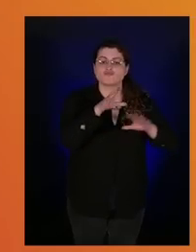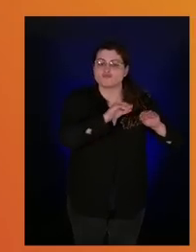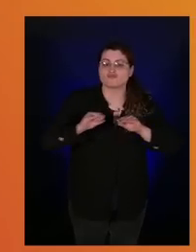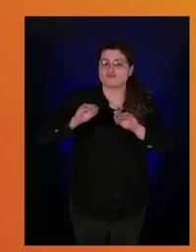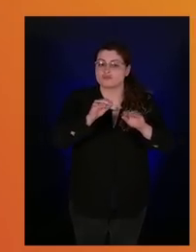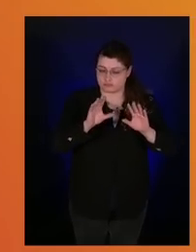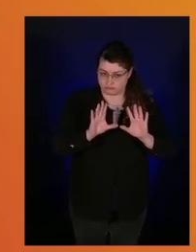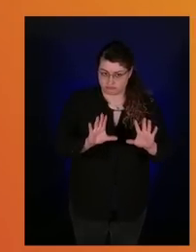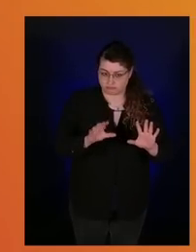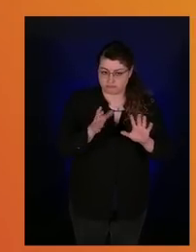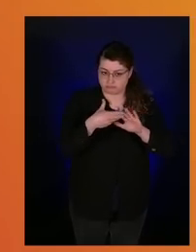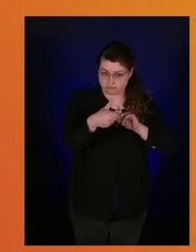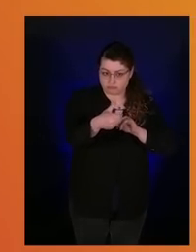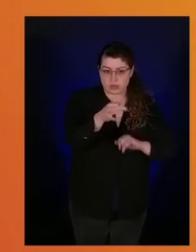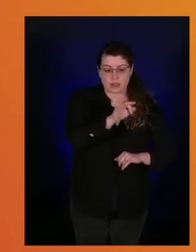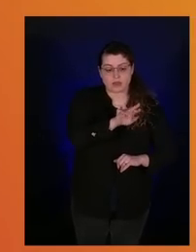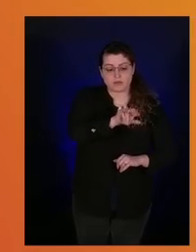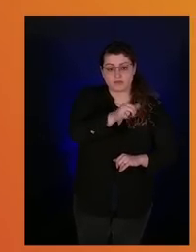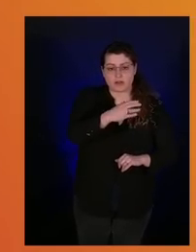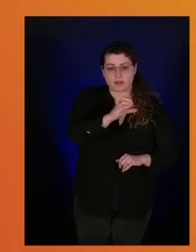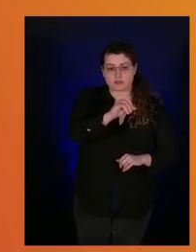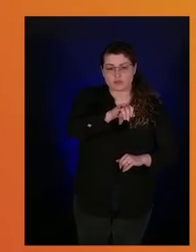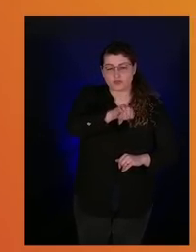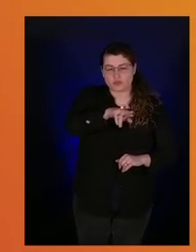à Françoise et Jérémy.